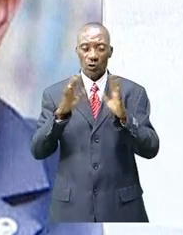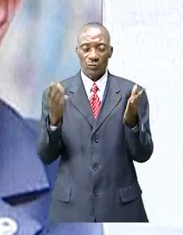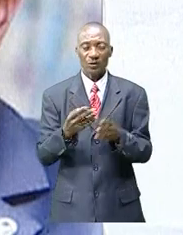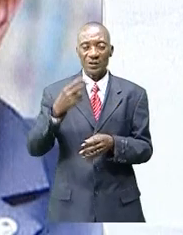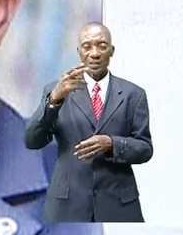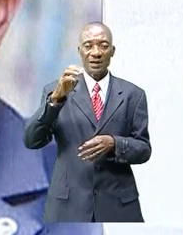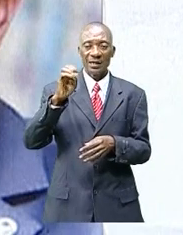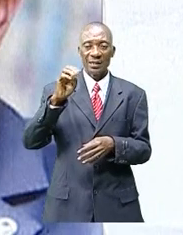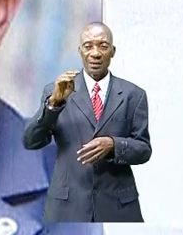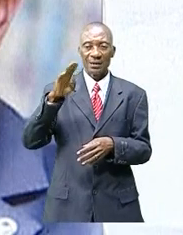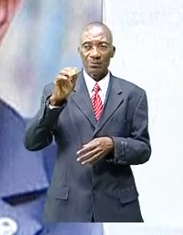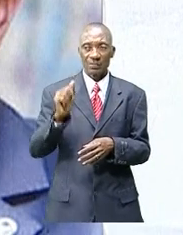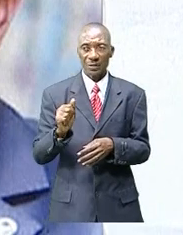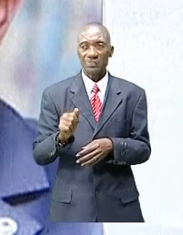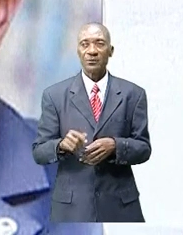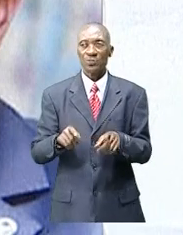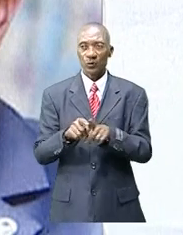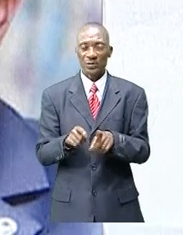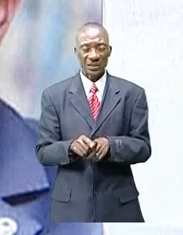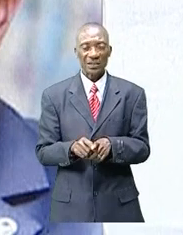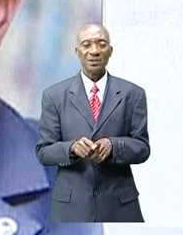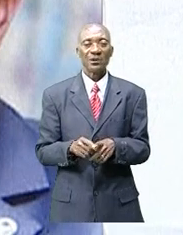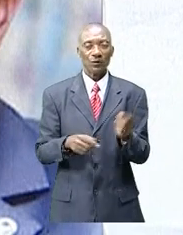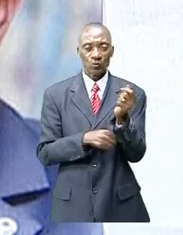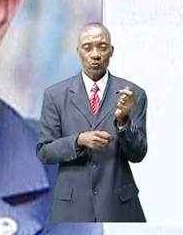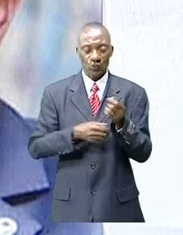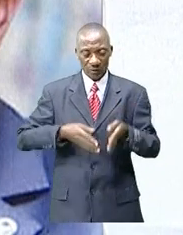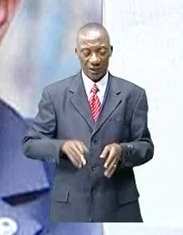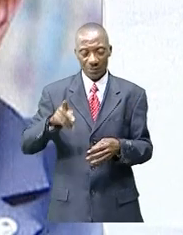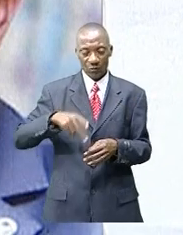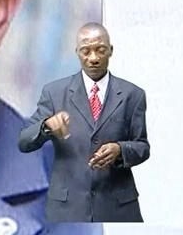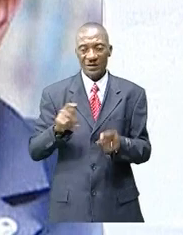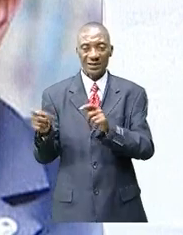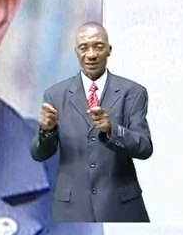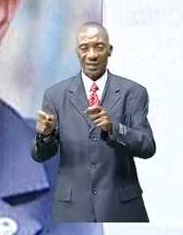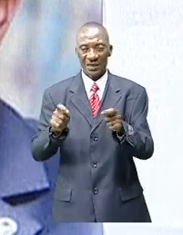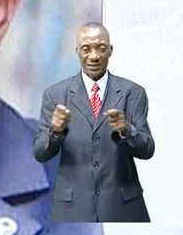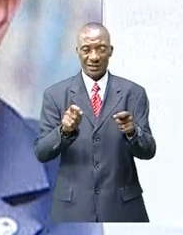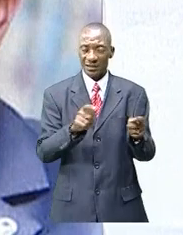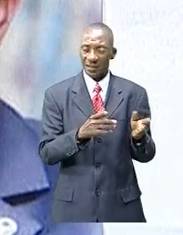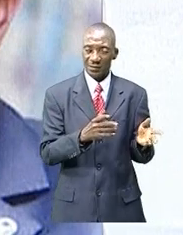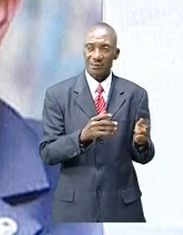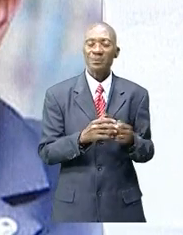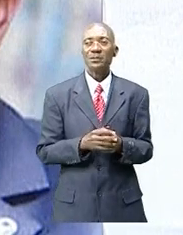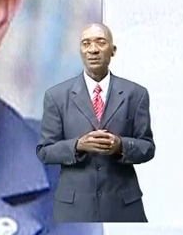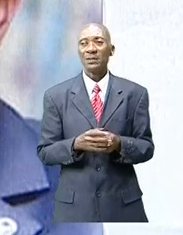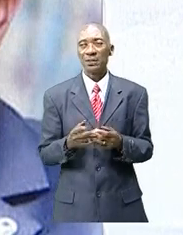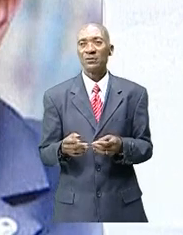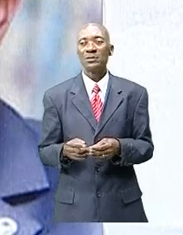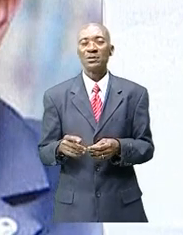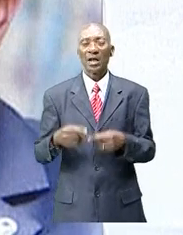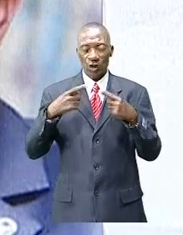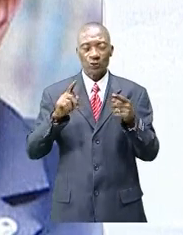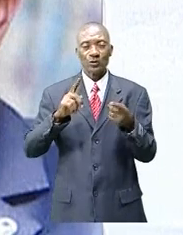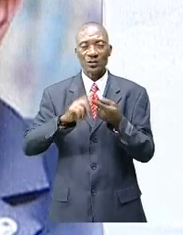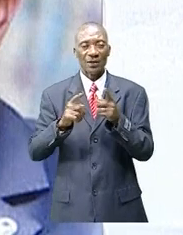les ressortissants du territoire des Congolos dans la province du Tanganyika, ont l'immense tristesse d'informer aux frères, amis et connaissances